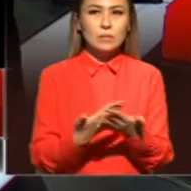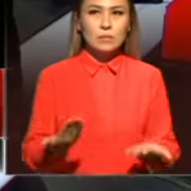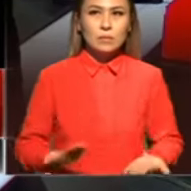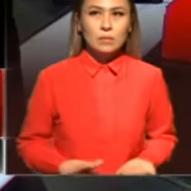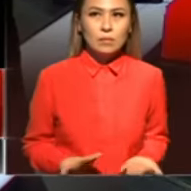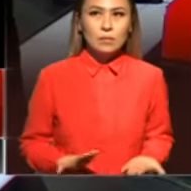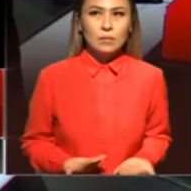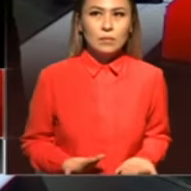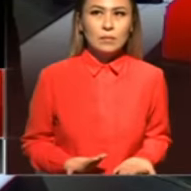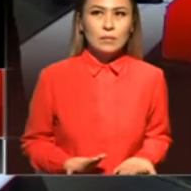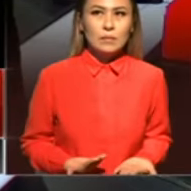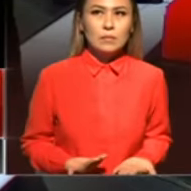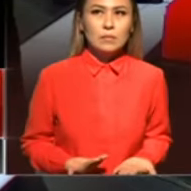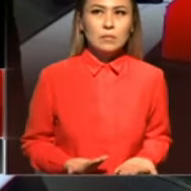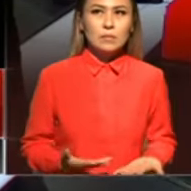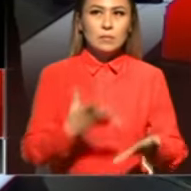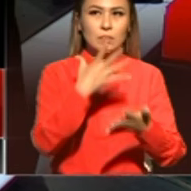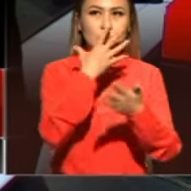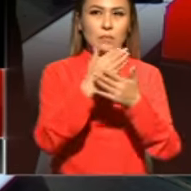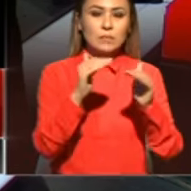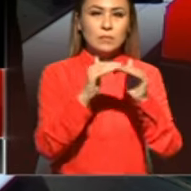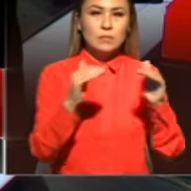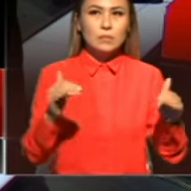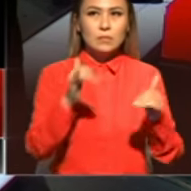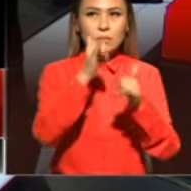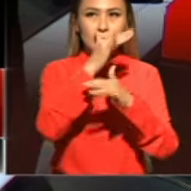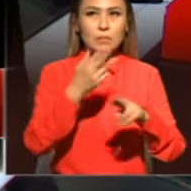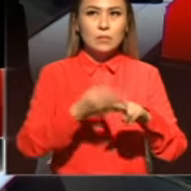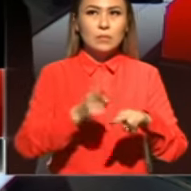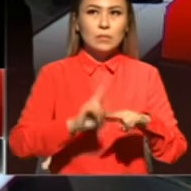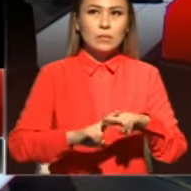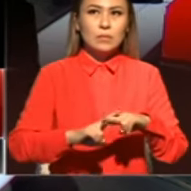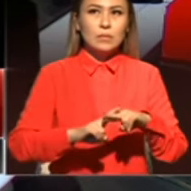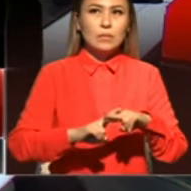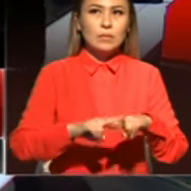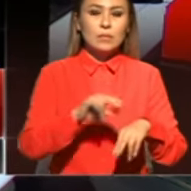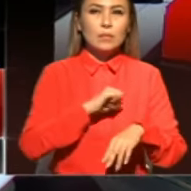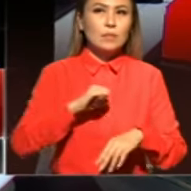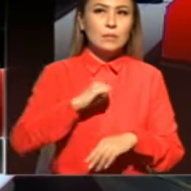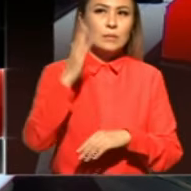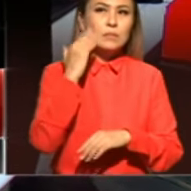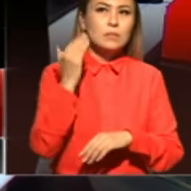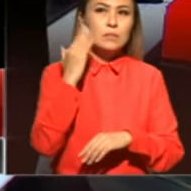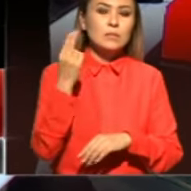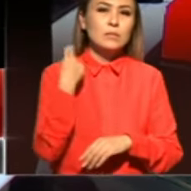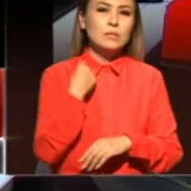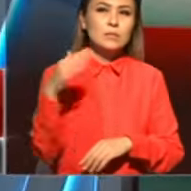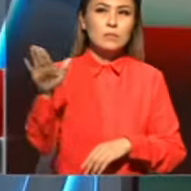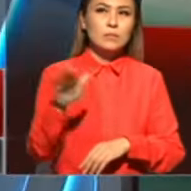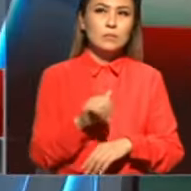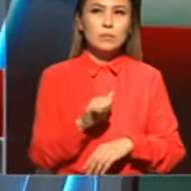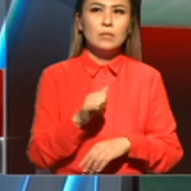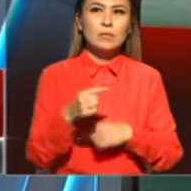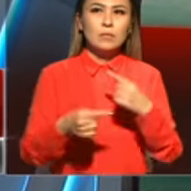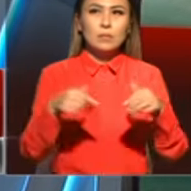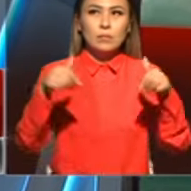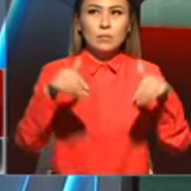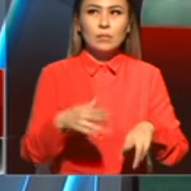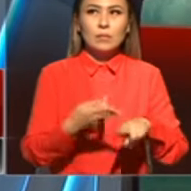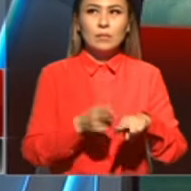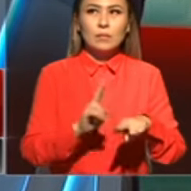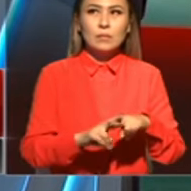тұрғындардан халық өз деңгейінде жинай алмайды. Сондықтан ең оңай жолы қарыз, сыртқы қарыз алу арқылы шешеді.